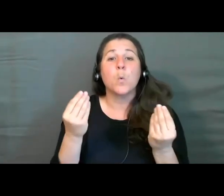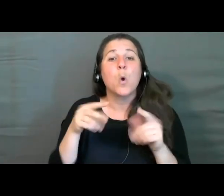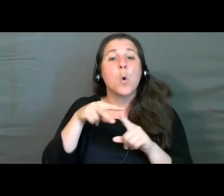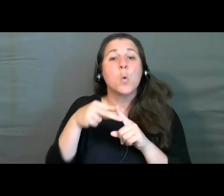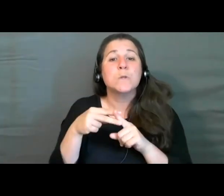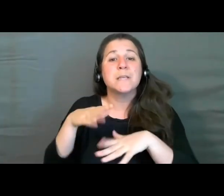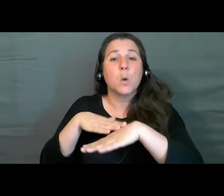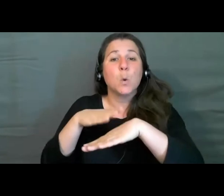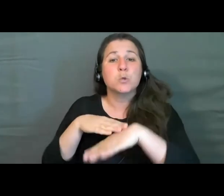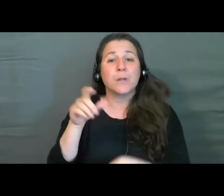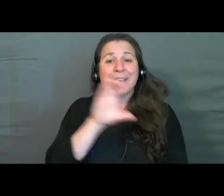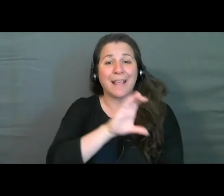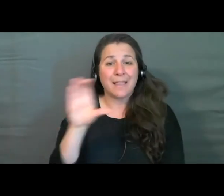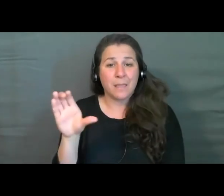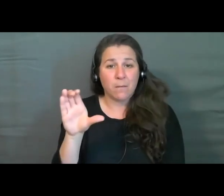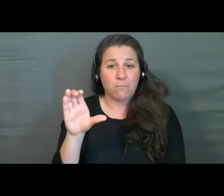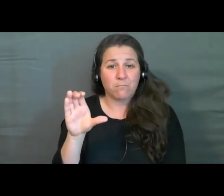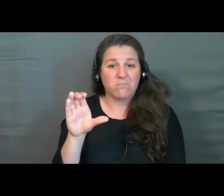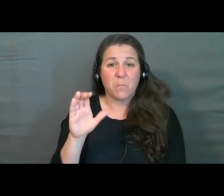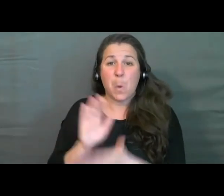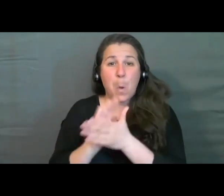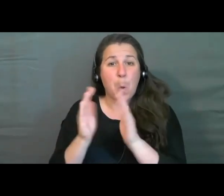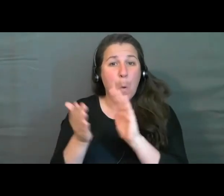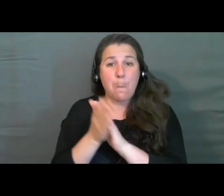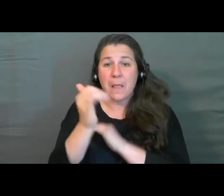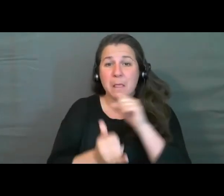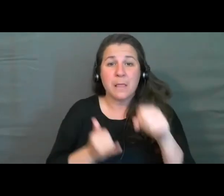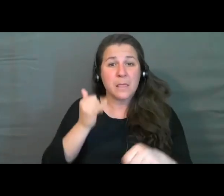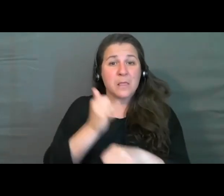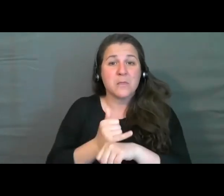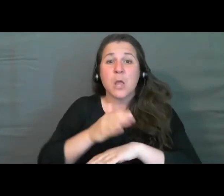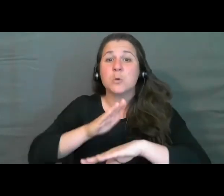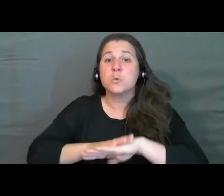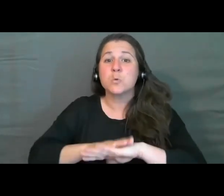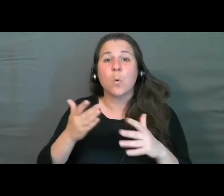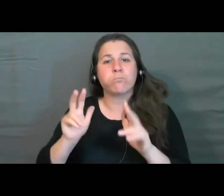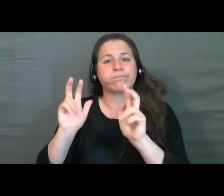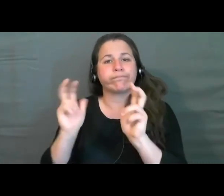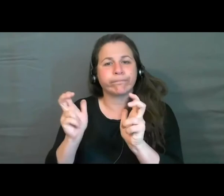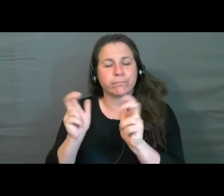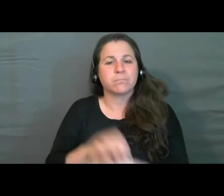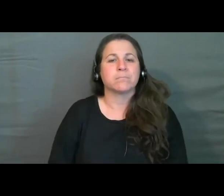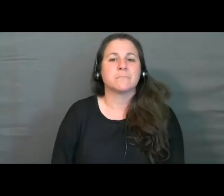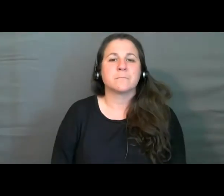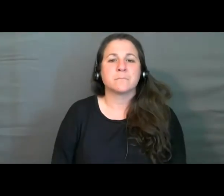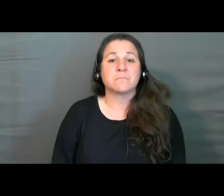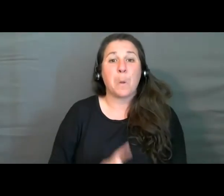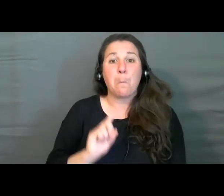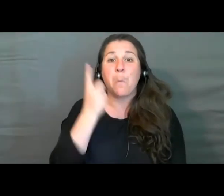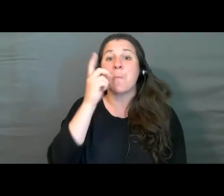Canada, entreprise internationale de services du numérique et la première entreprise au Québec à